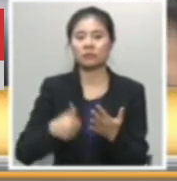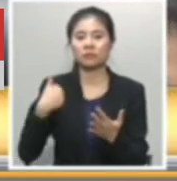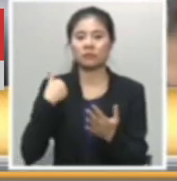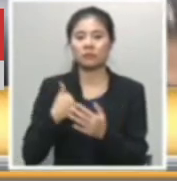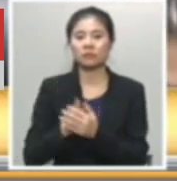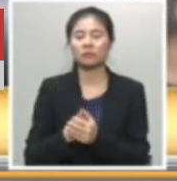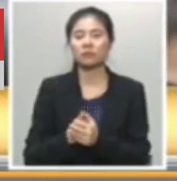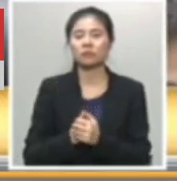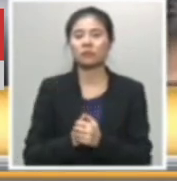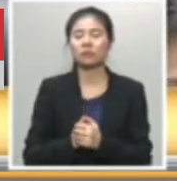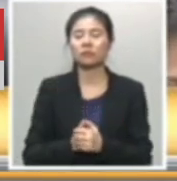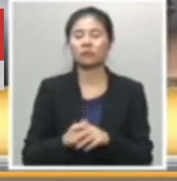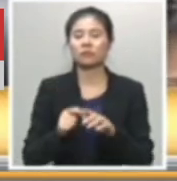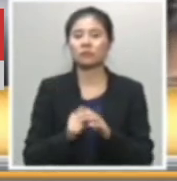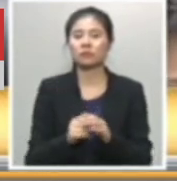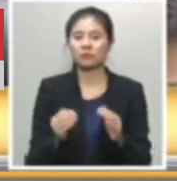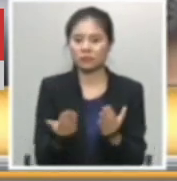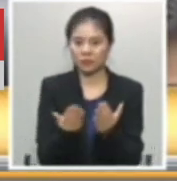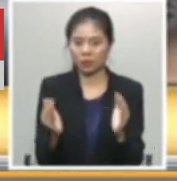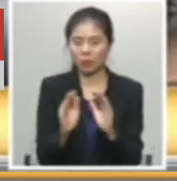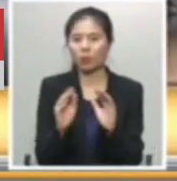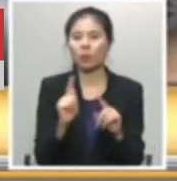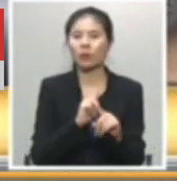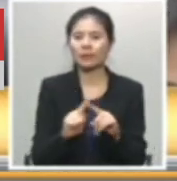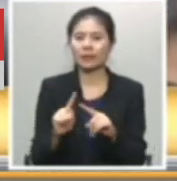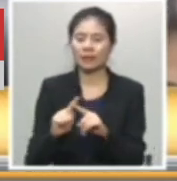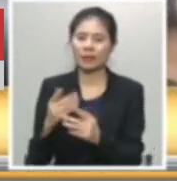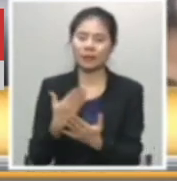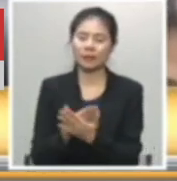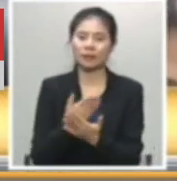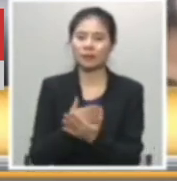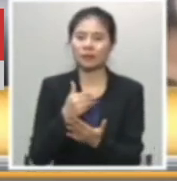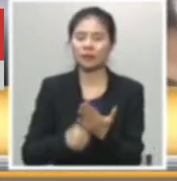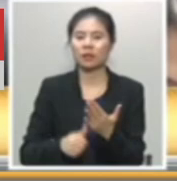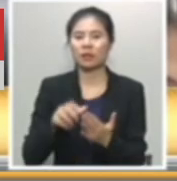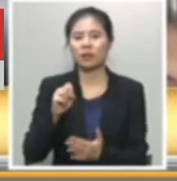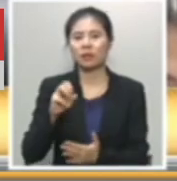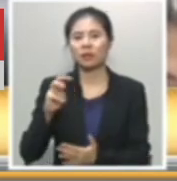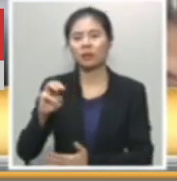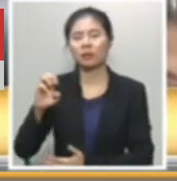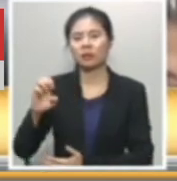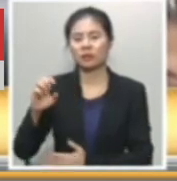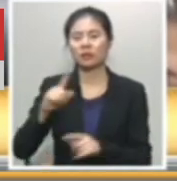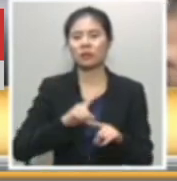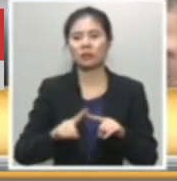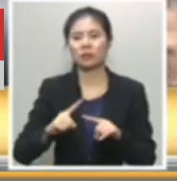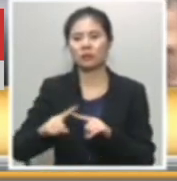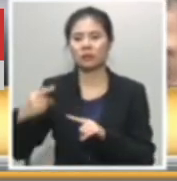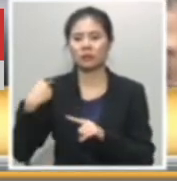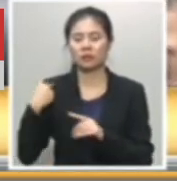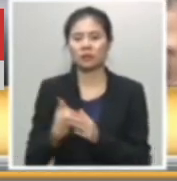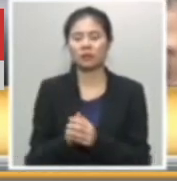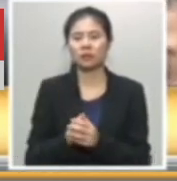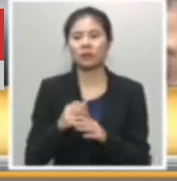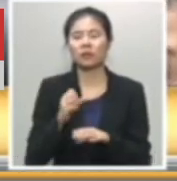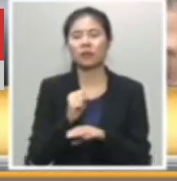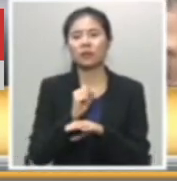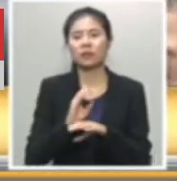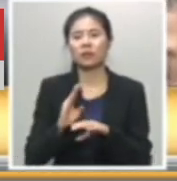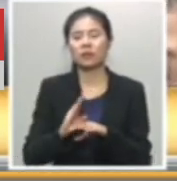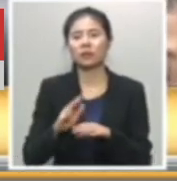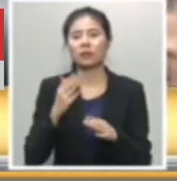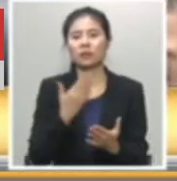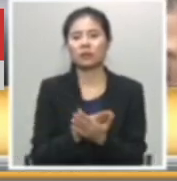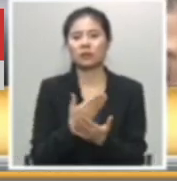าคครัวเรือนที่สูงขึ้นเรื่อยๆนะครับรวมไปถึงหนี้ SME ท้ายที่สุดนะครับสถาบันการเงินจะ